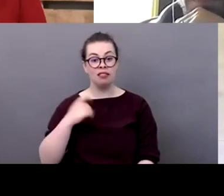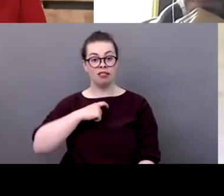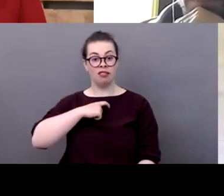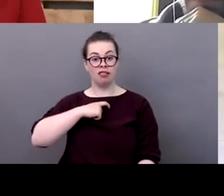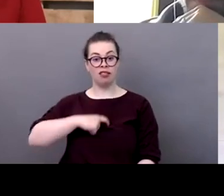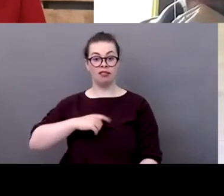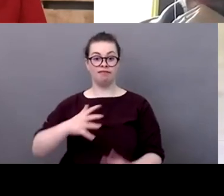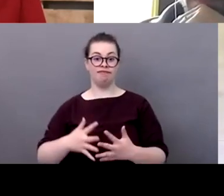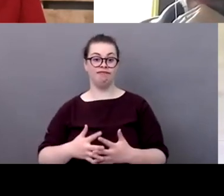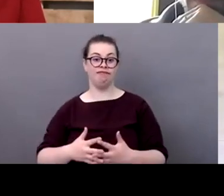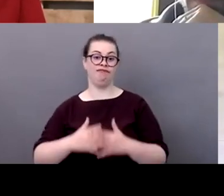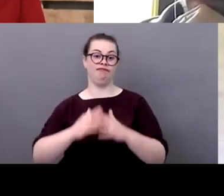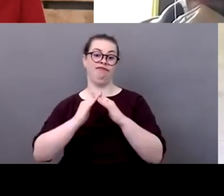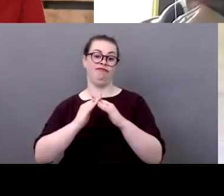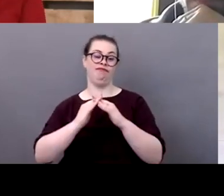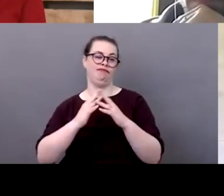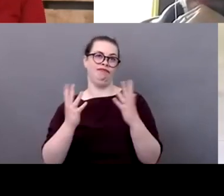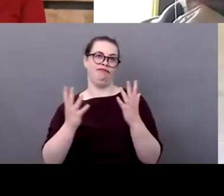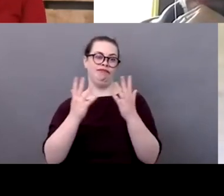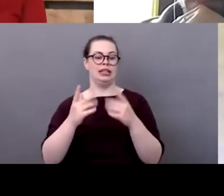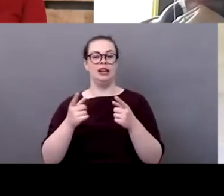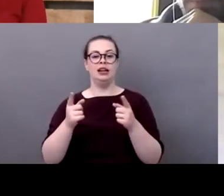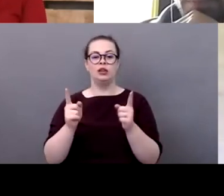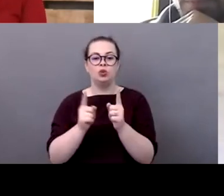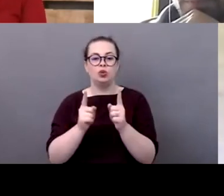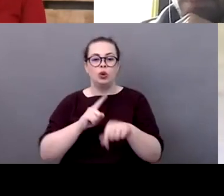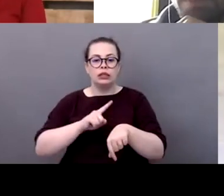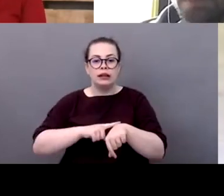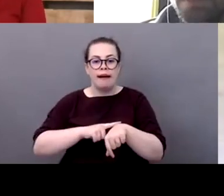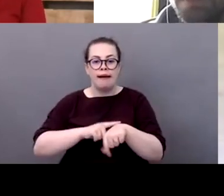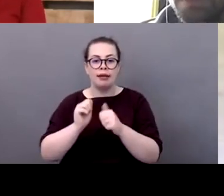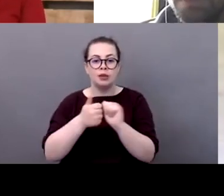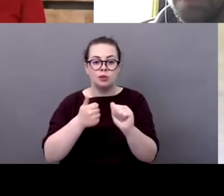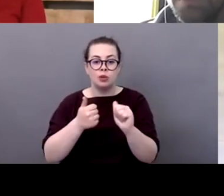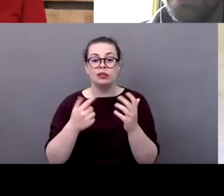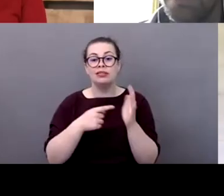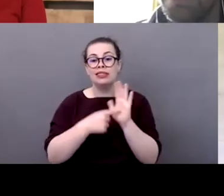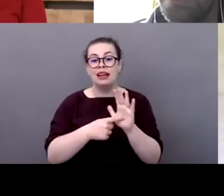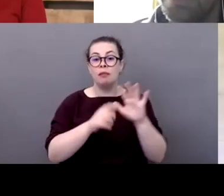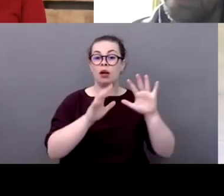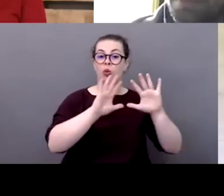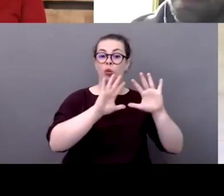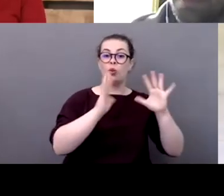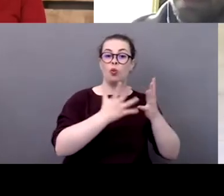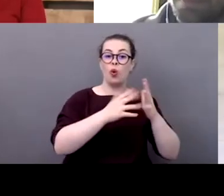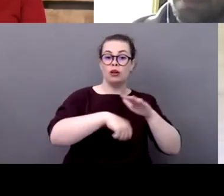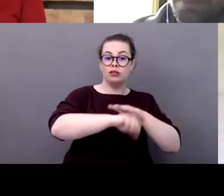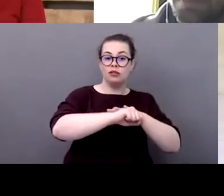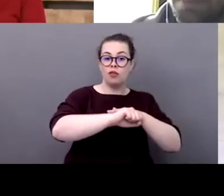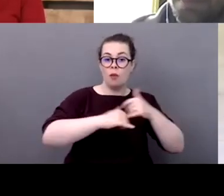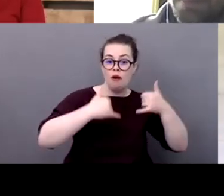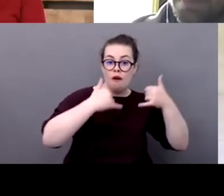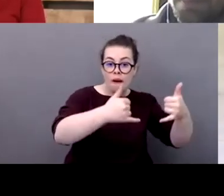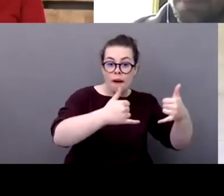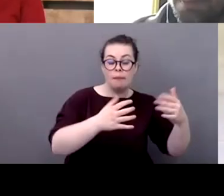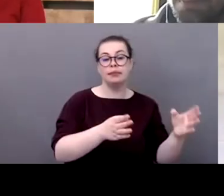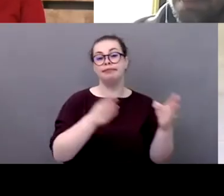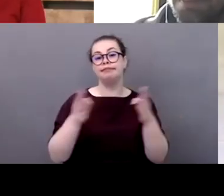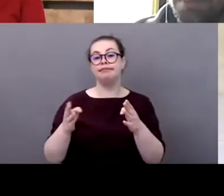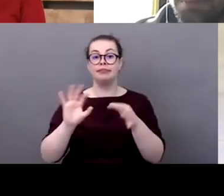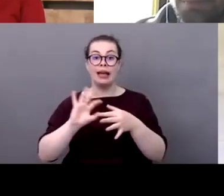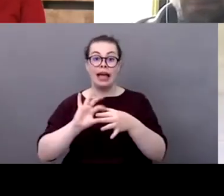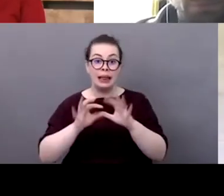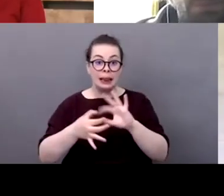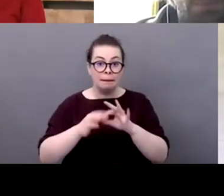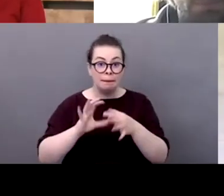pense aux deux plus grands événements mondiaux. Mais évidemment, les choses ont changé au sein notamment du Comité Olympique et de la FIFA. Car il